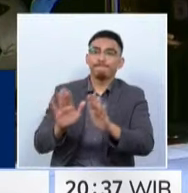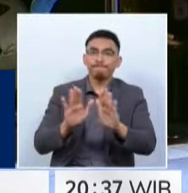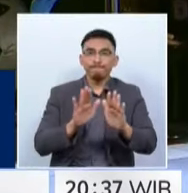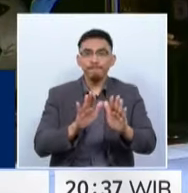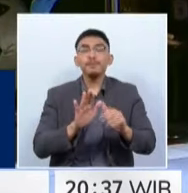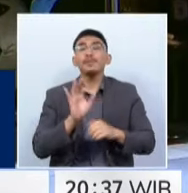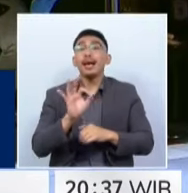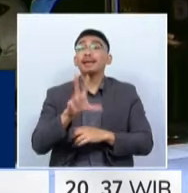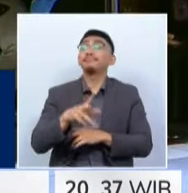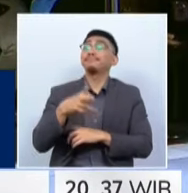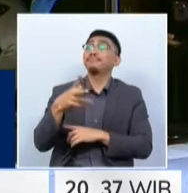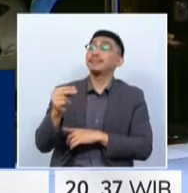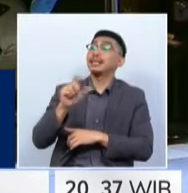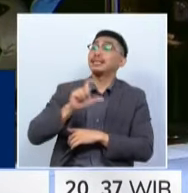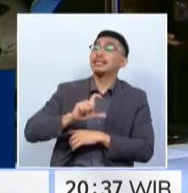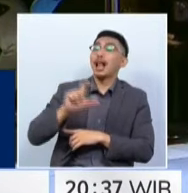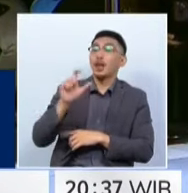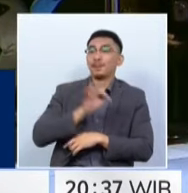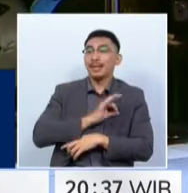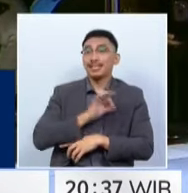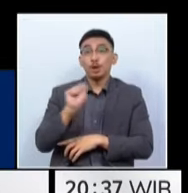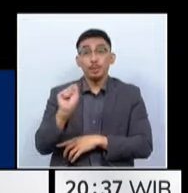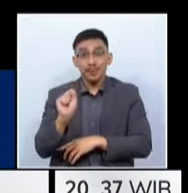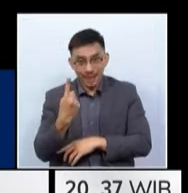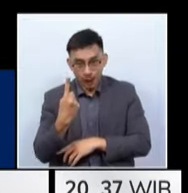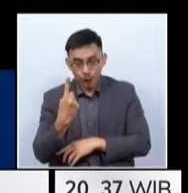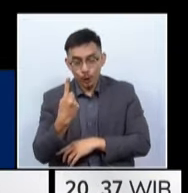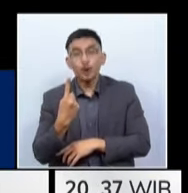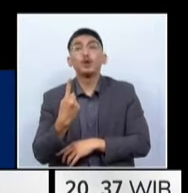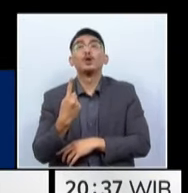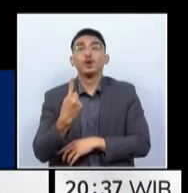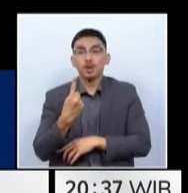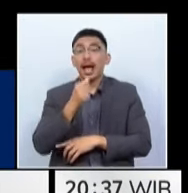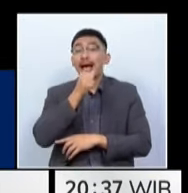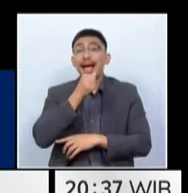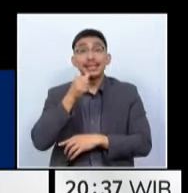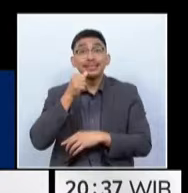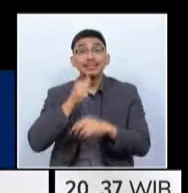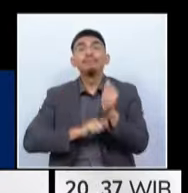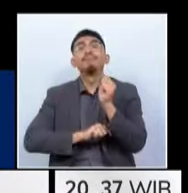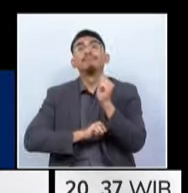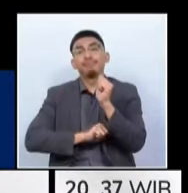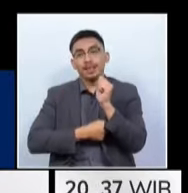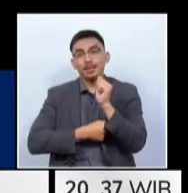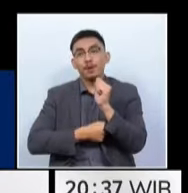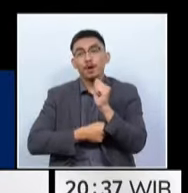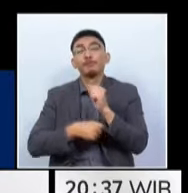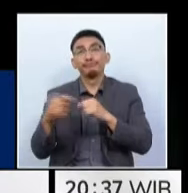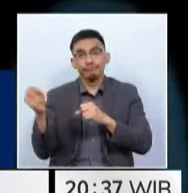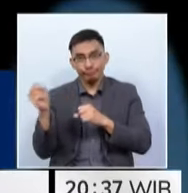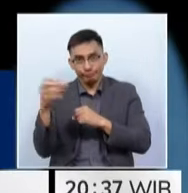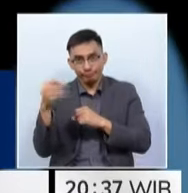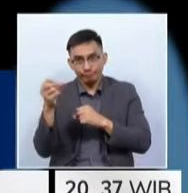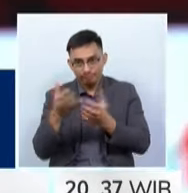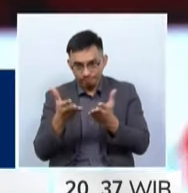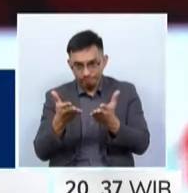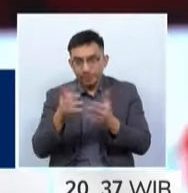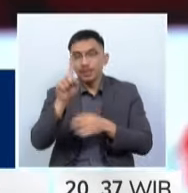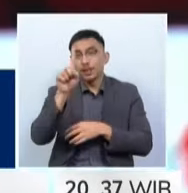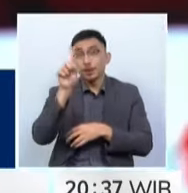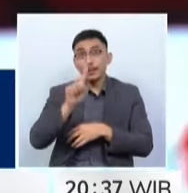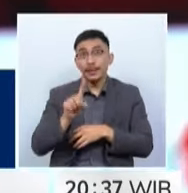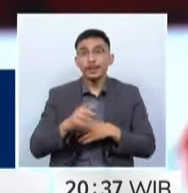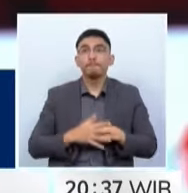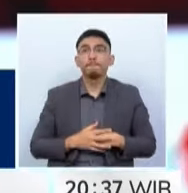calon Presiden nomor urut 1 Bapak Anis Baswedan untuk merespon tanggapan dari kedua capres waktu Bapak 1 menit silakan Terima kasih kami bersyukur sekali